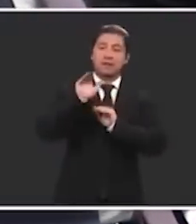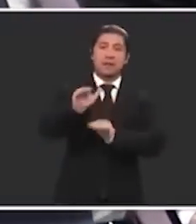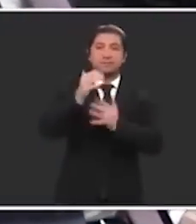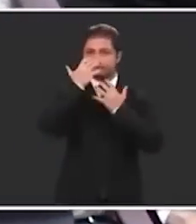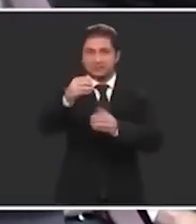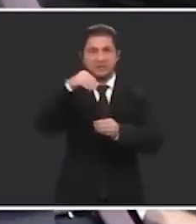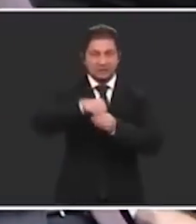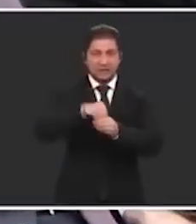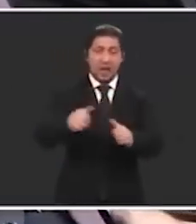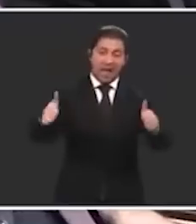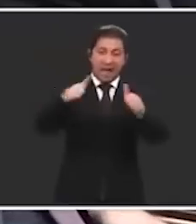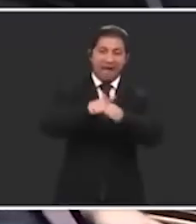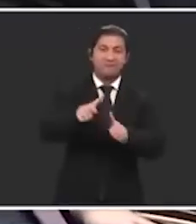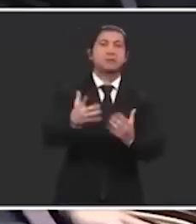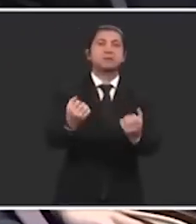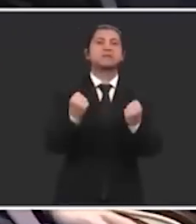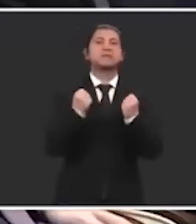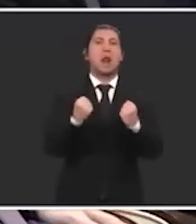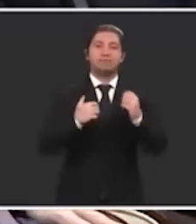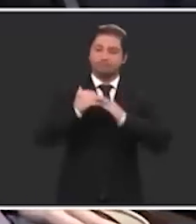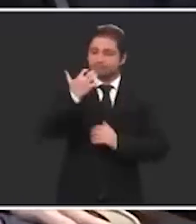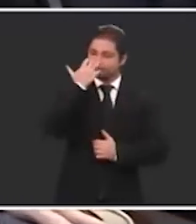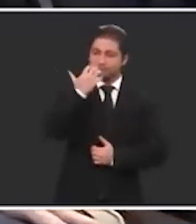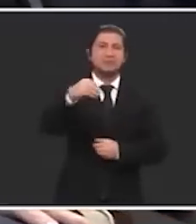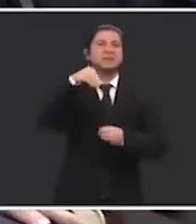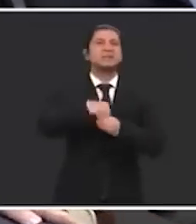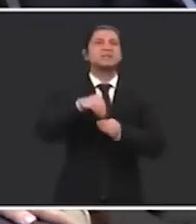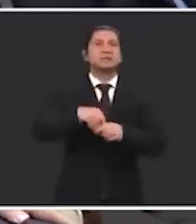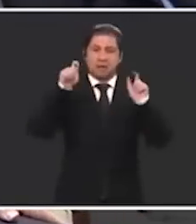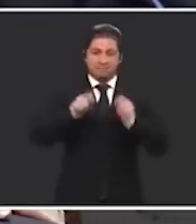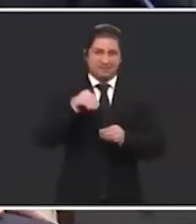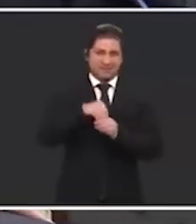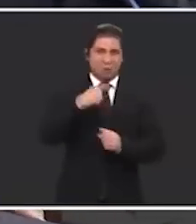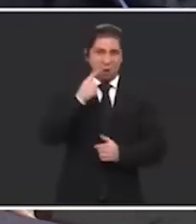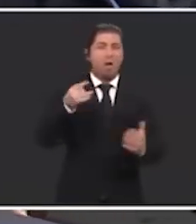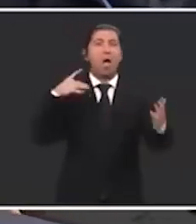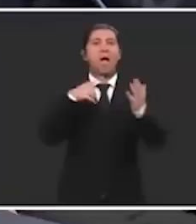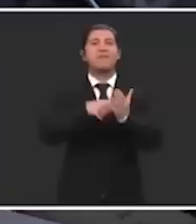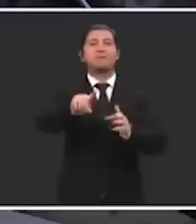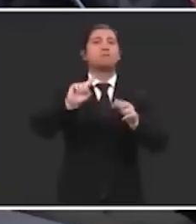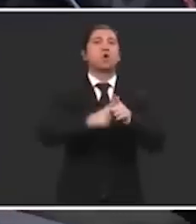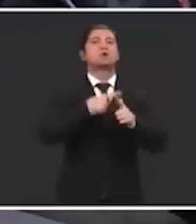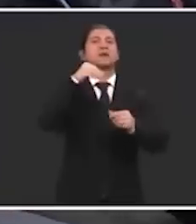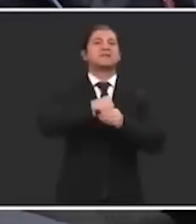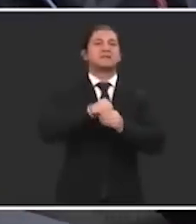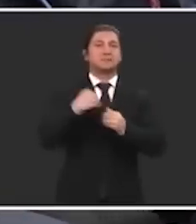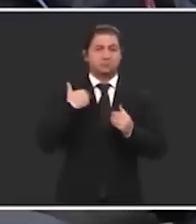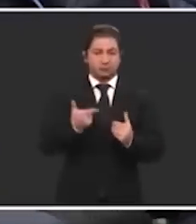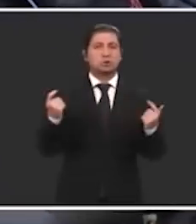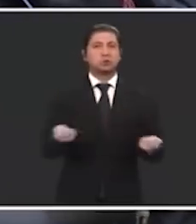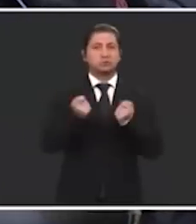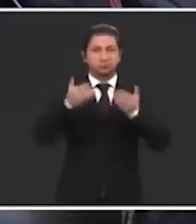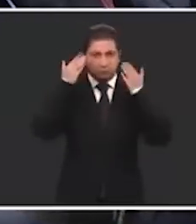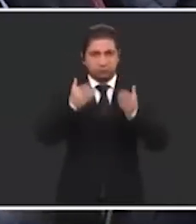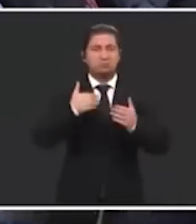desteklenmesini, evliliklerinin daha sağlam temeller üzerine inşa edilmesini amaçlayan projemizle ilgili